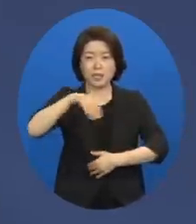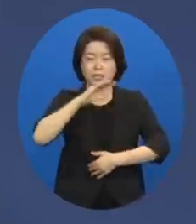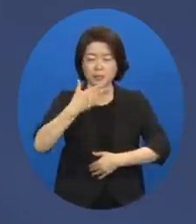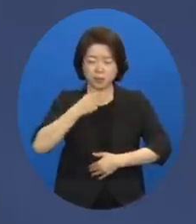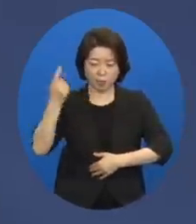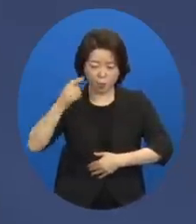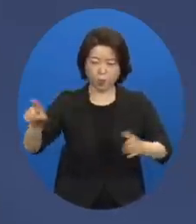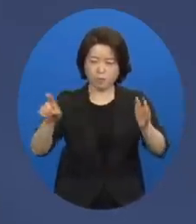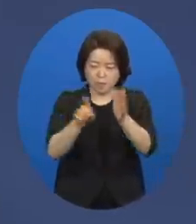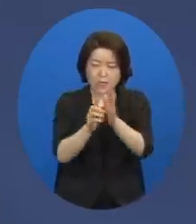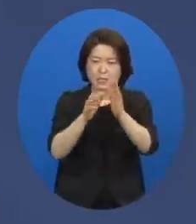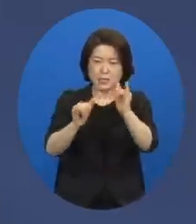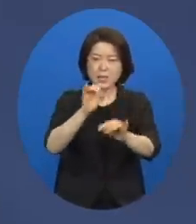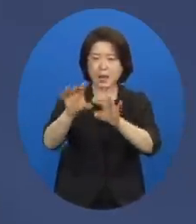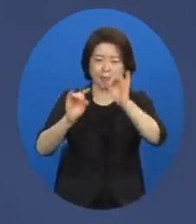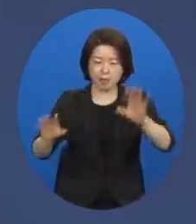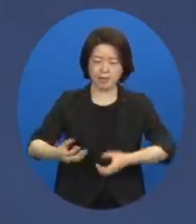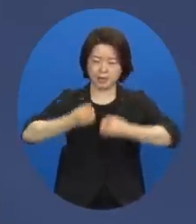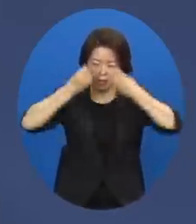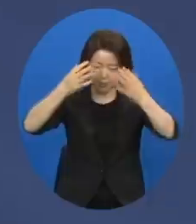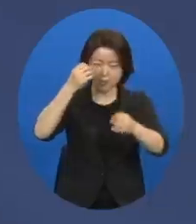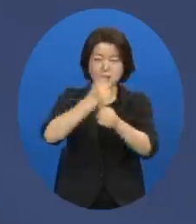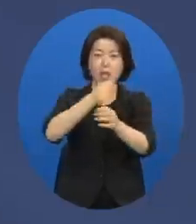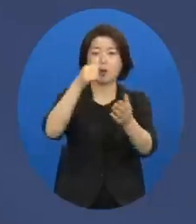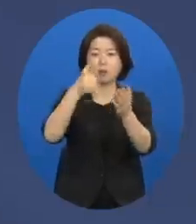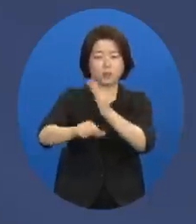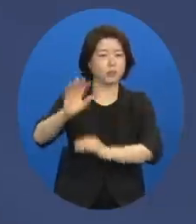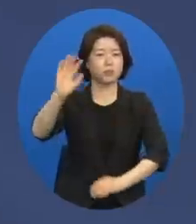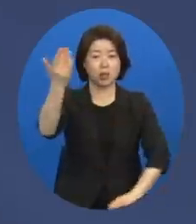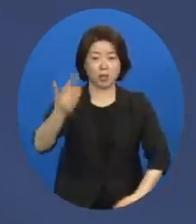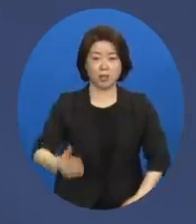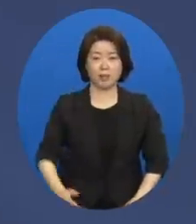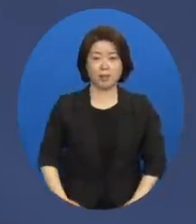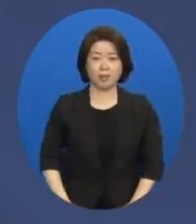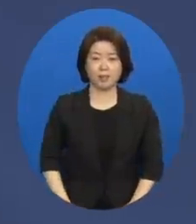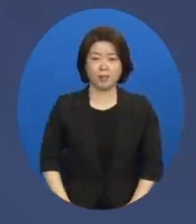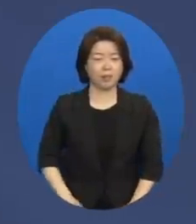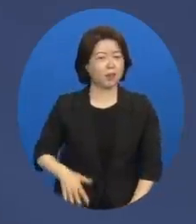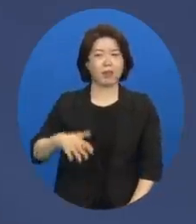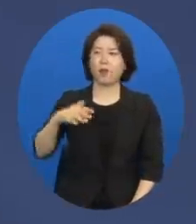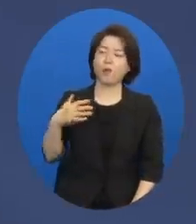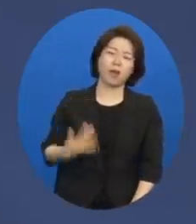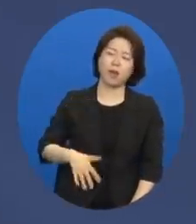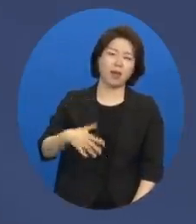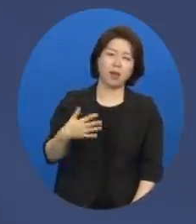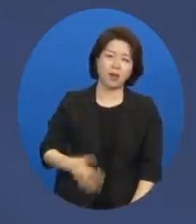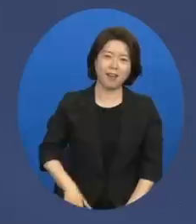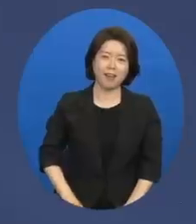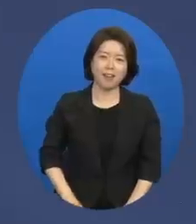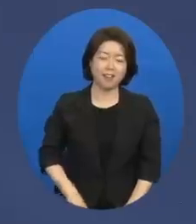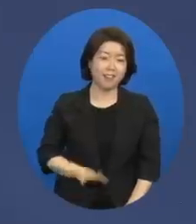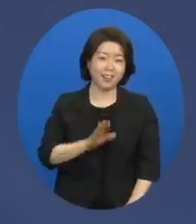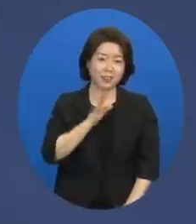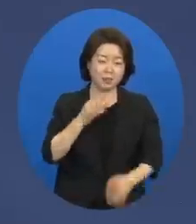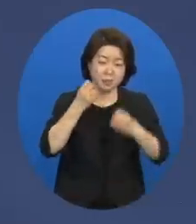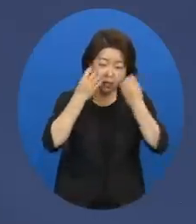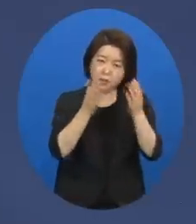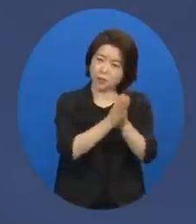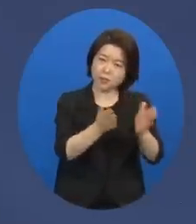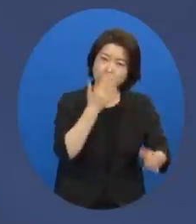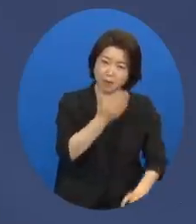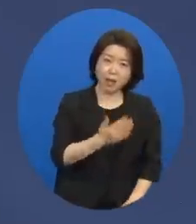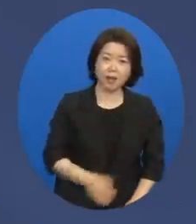자마다 새로운 피조물이 되리라. 와, 정말 새롭게 시작할 수